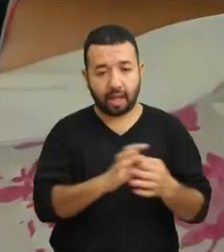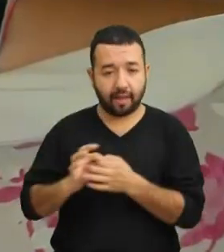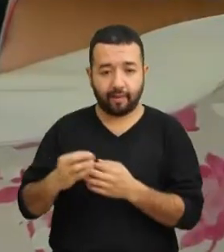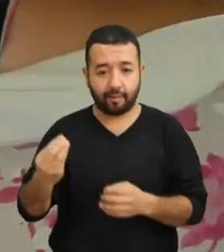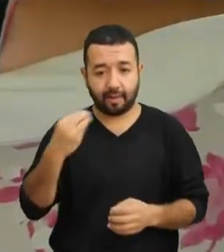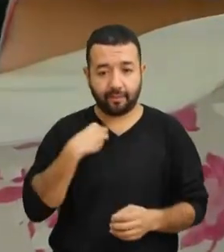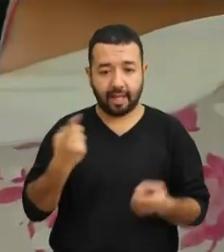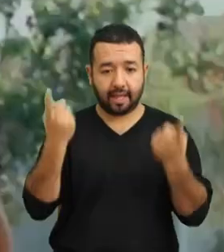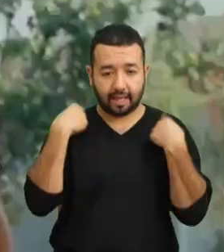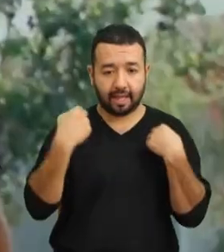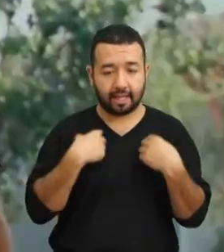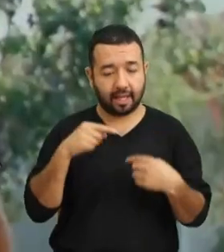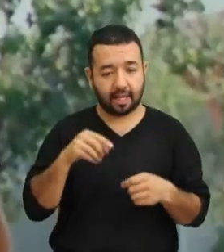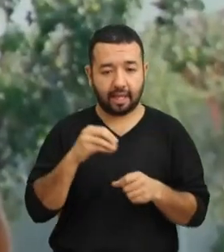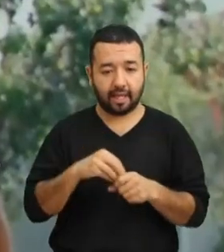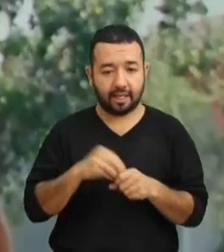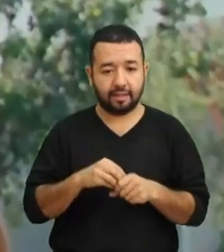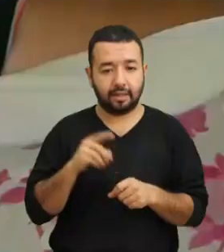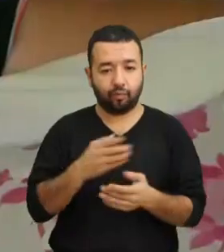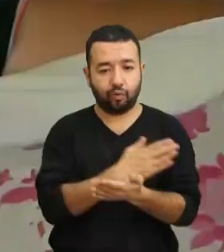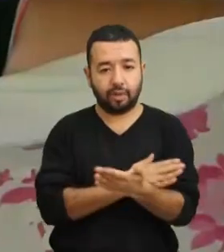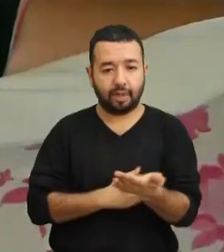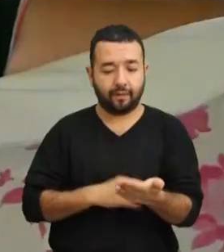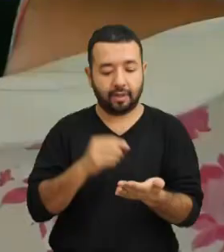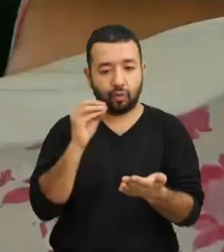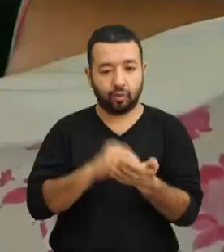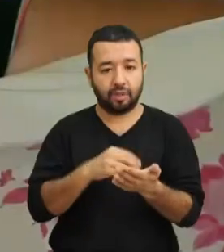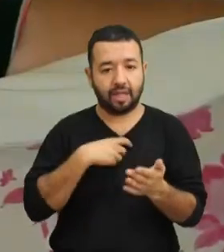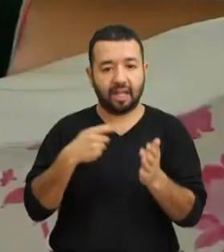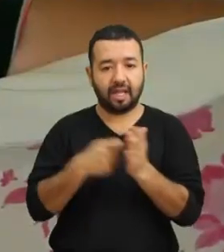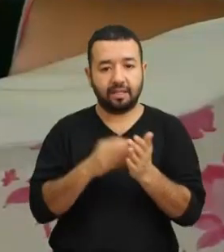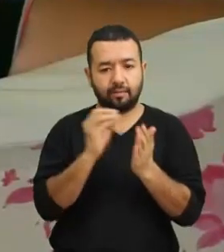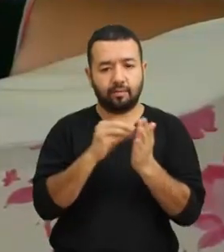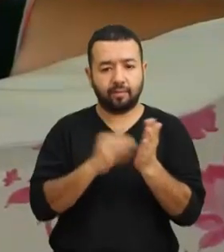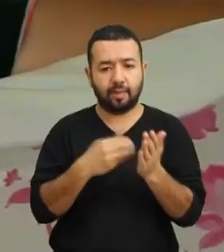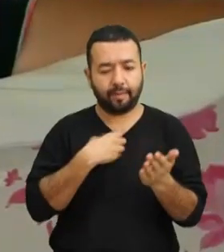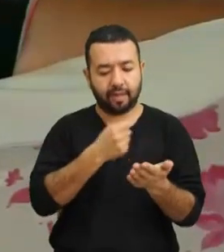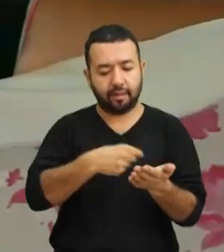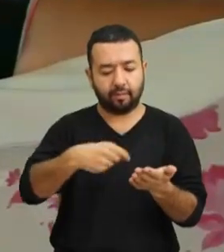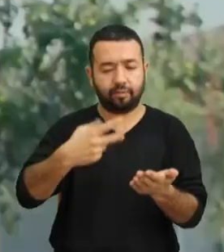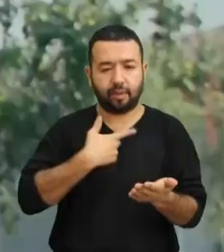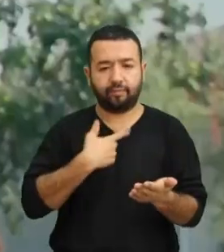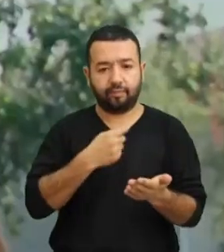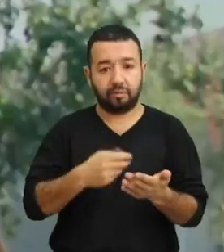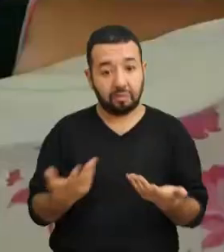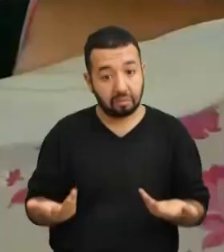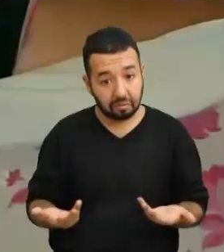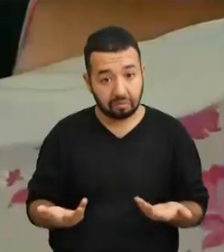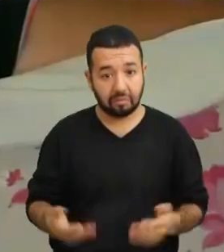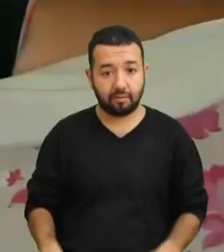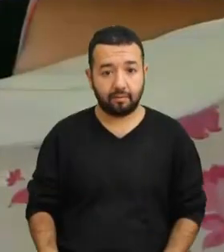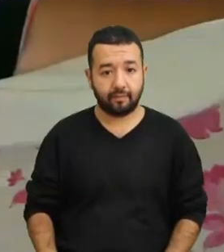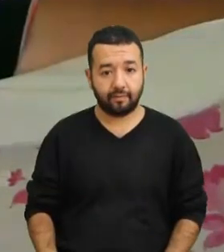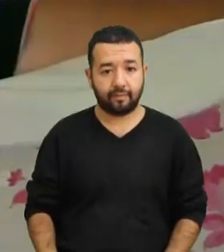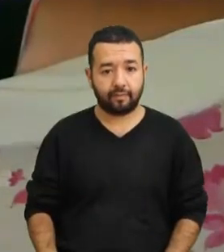vermiş olduğu yetkiye dayanarak bu davetiyelerin üzerine bütün davetlilerin isimlerini ben yazacağım. Hadi ya.